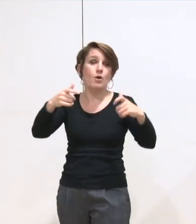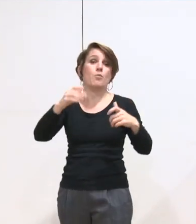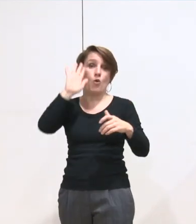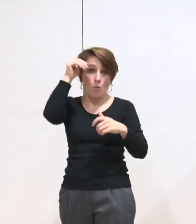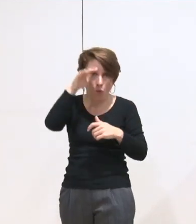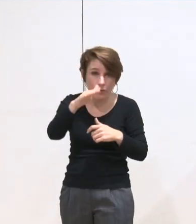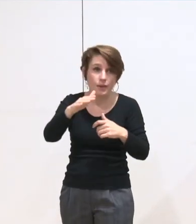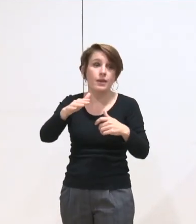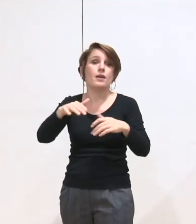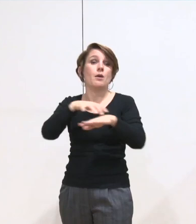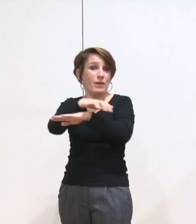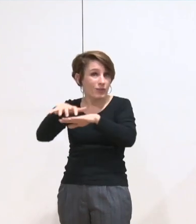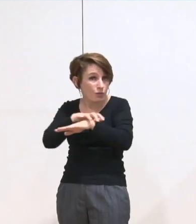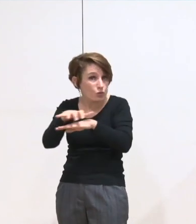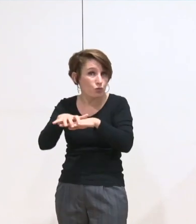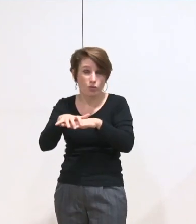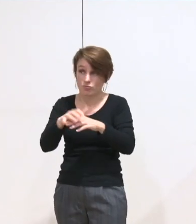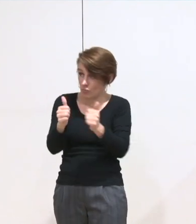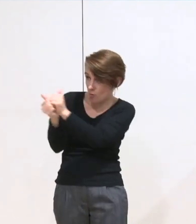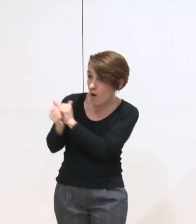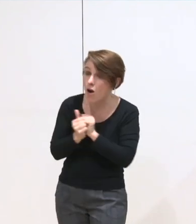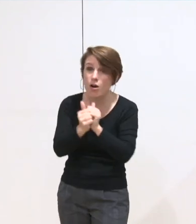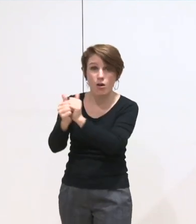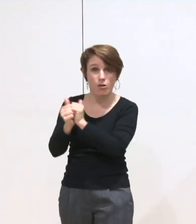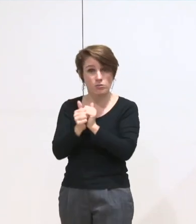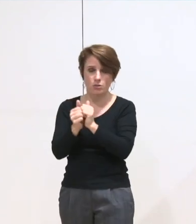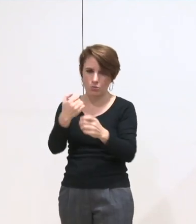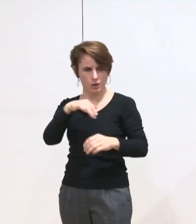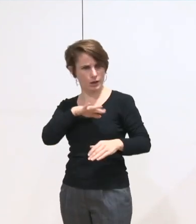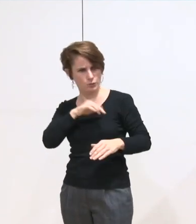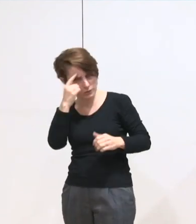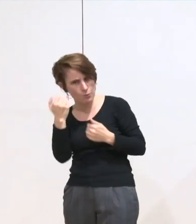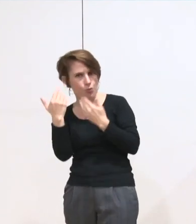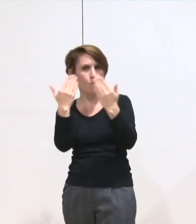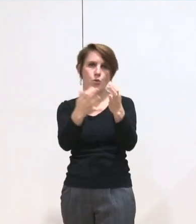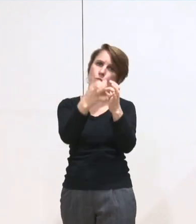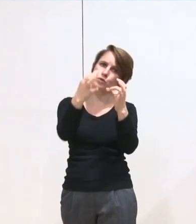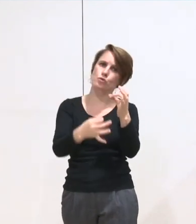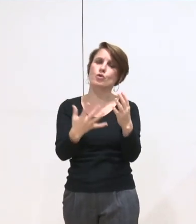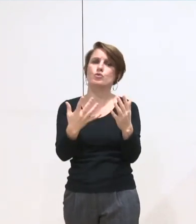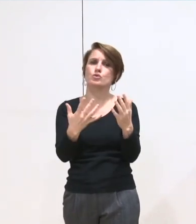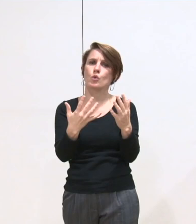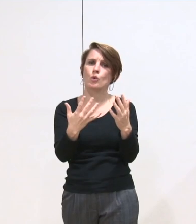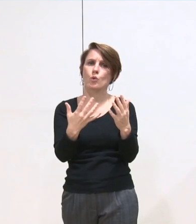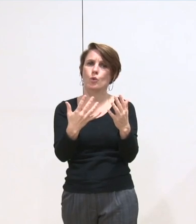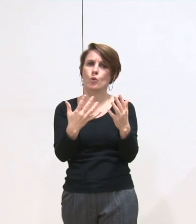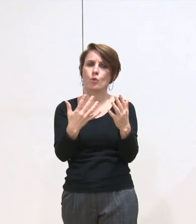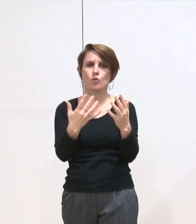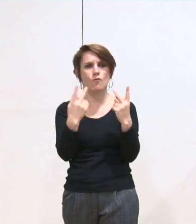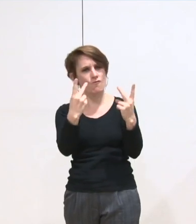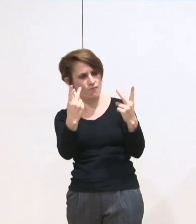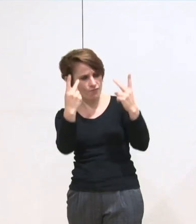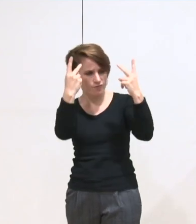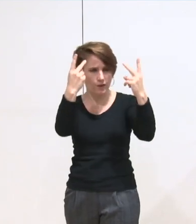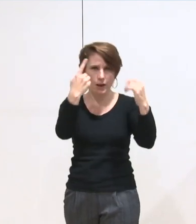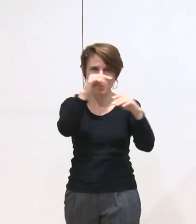des tranquillités et qui permet de construire des solutions qui sont des solutions, là aussi, qui relèvent un peu de la dentelle.